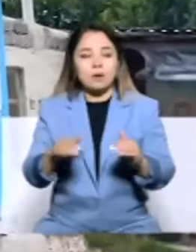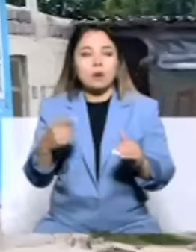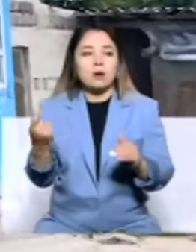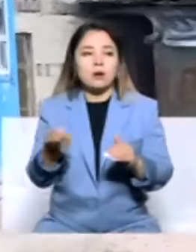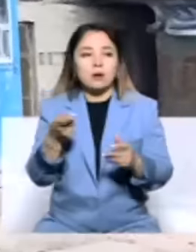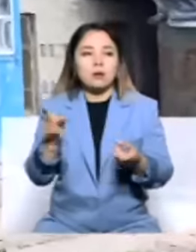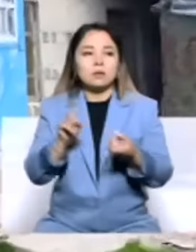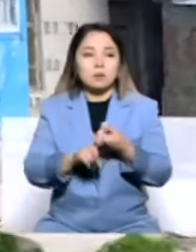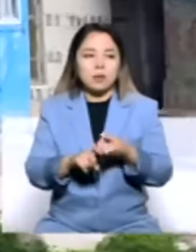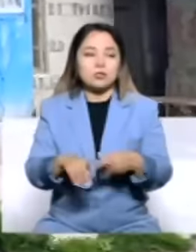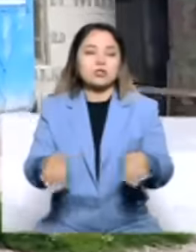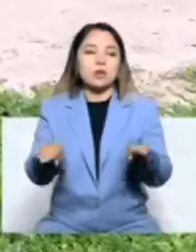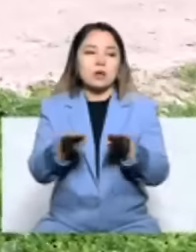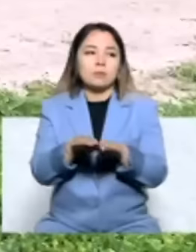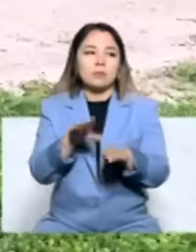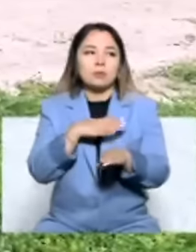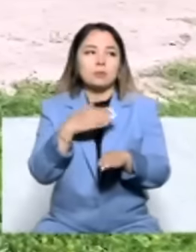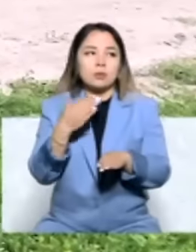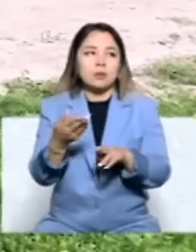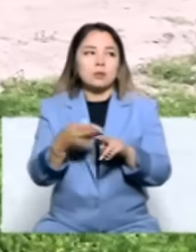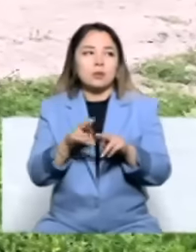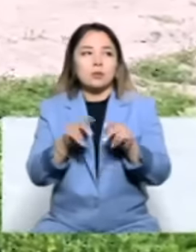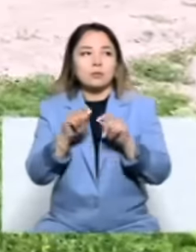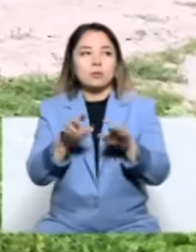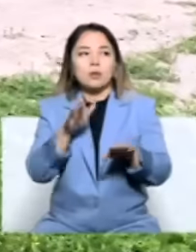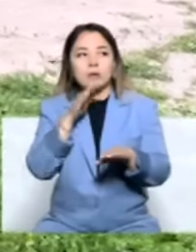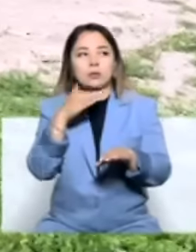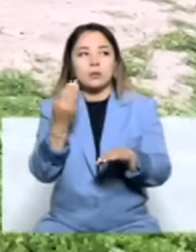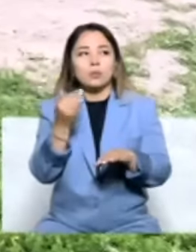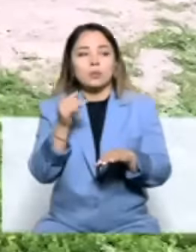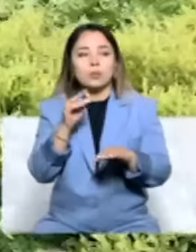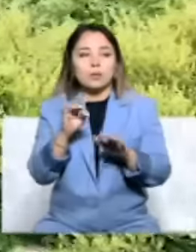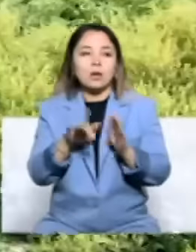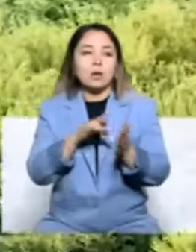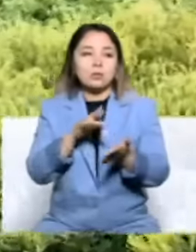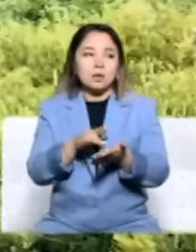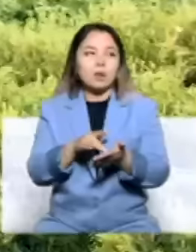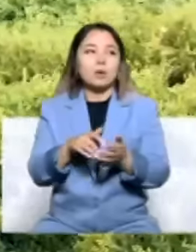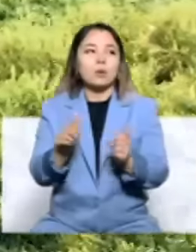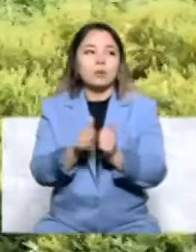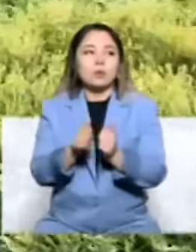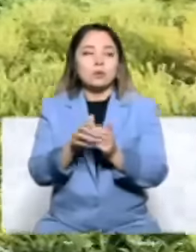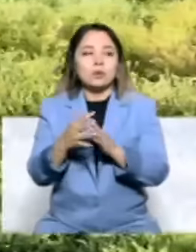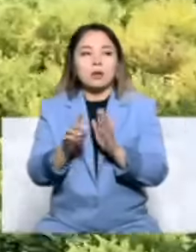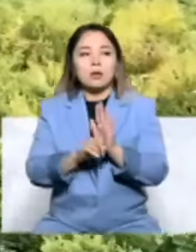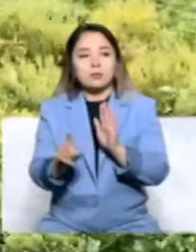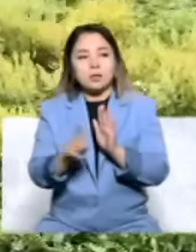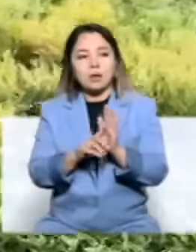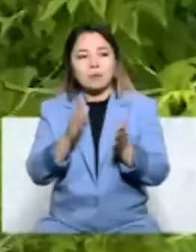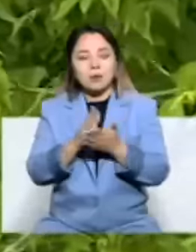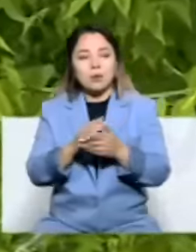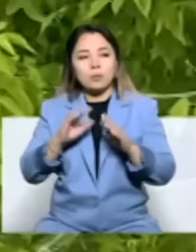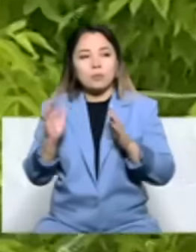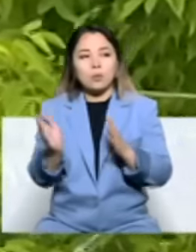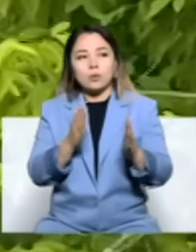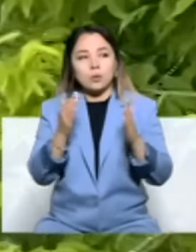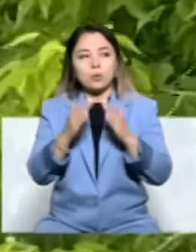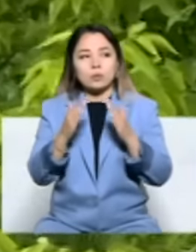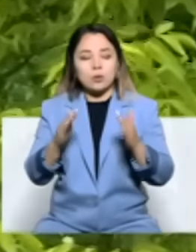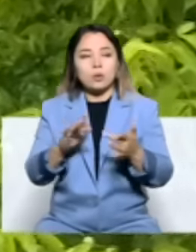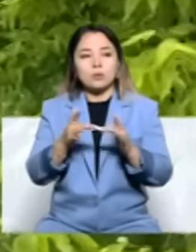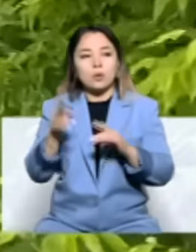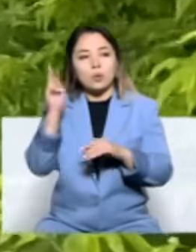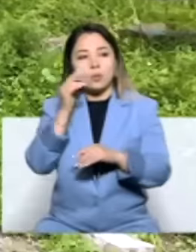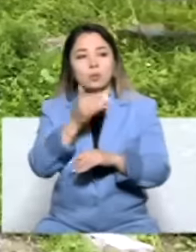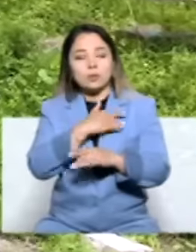аздыгына байланышты жабылып калган. Сондуктан мектеп жасындагылар Шүүчү каласына немесе көрш ауылдарга катынайт. Ал боранда үйдө отуруп онлайн